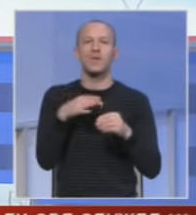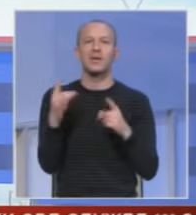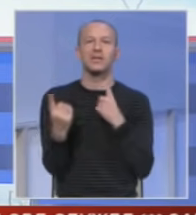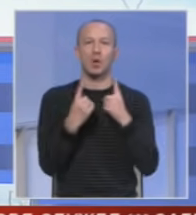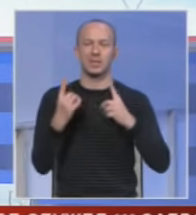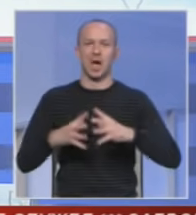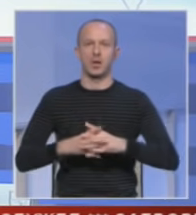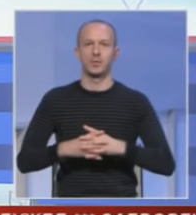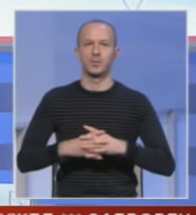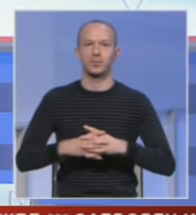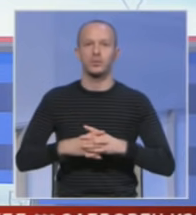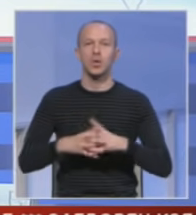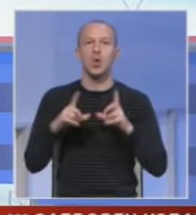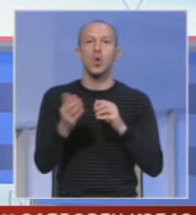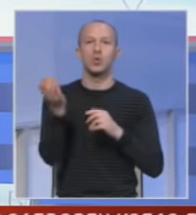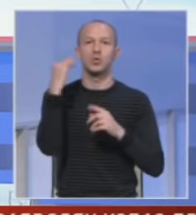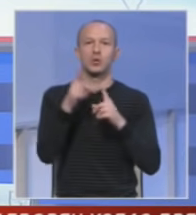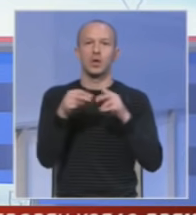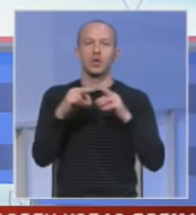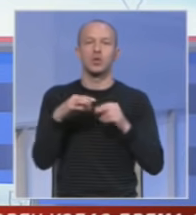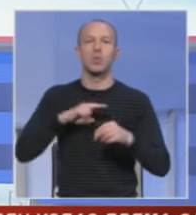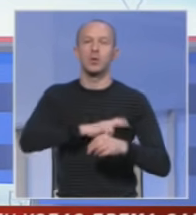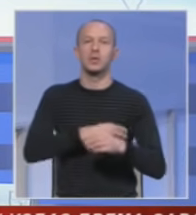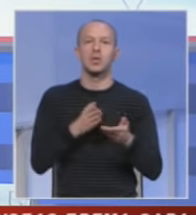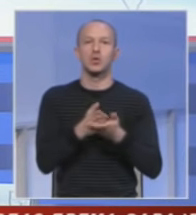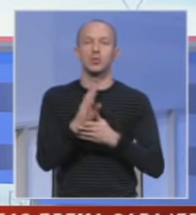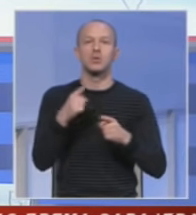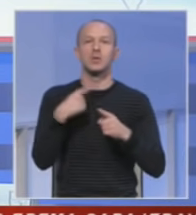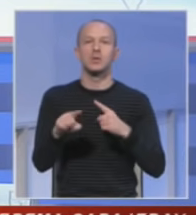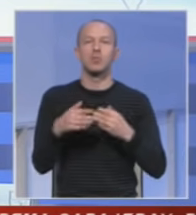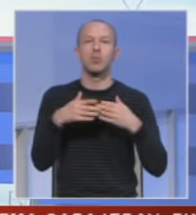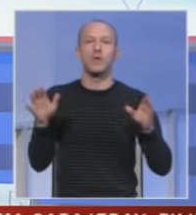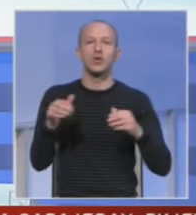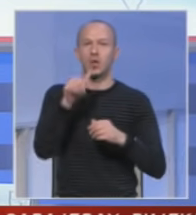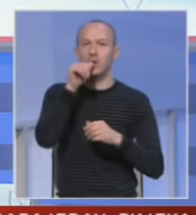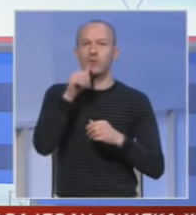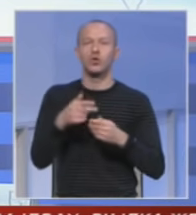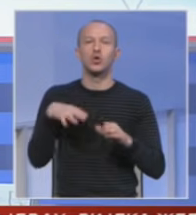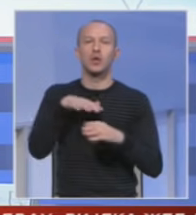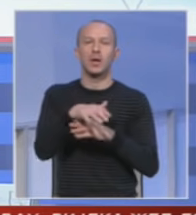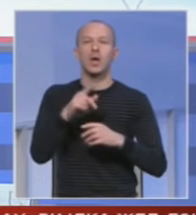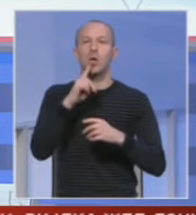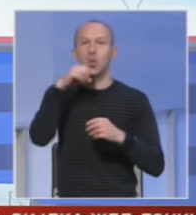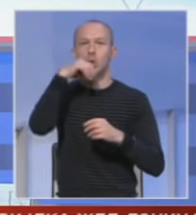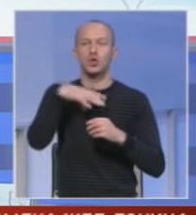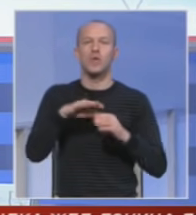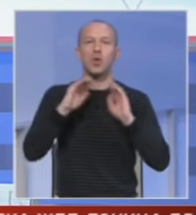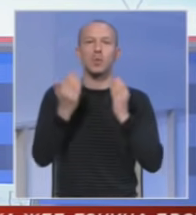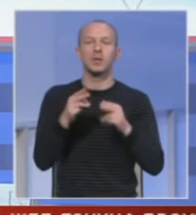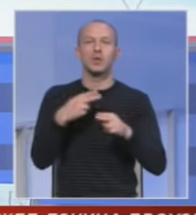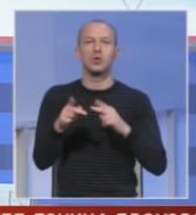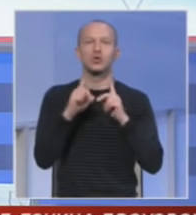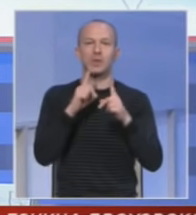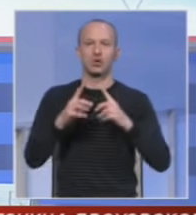vanredna situacija. U istočnoj Liđi policijski službenici zbog povećanih vodotoka rijeka koji ugrožavaju objekte